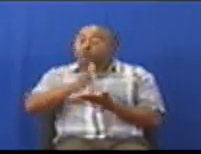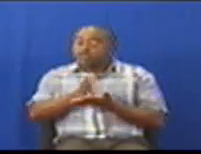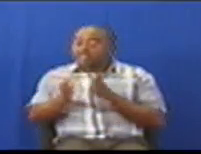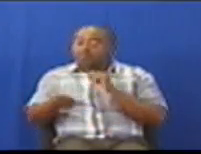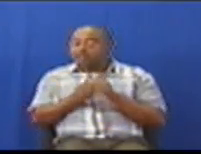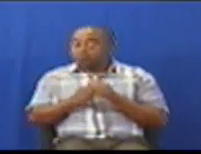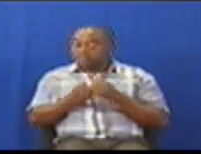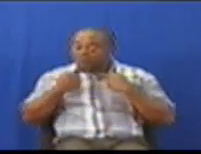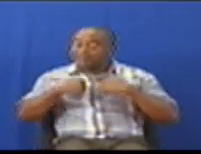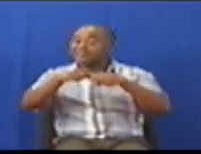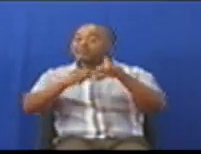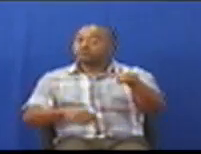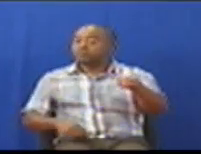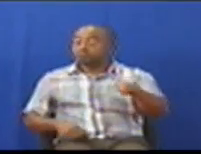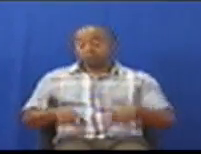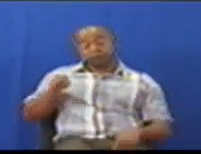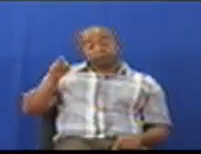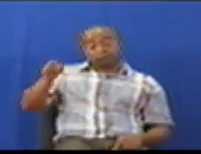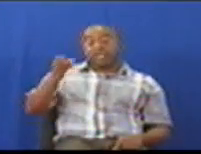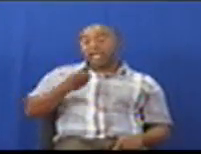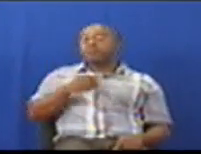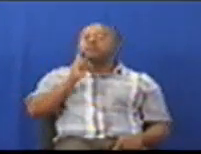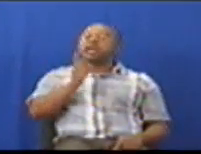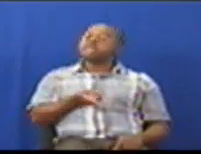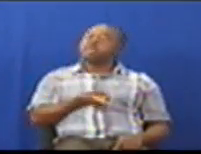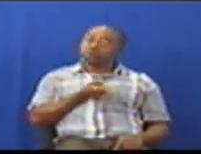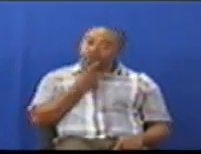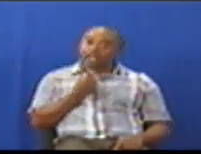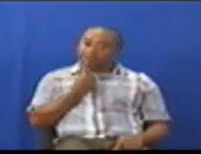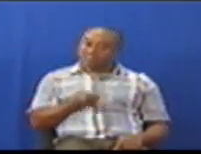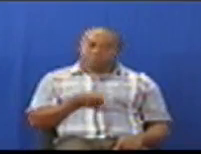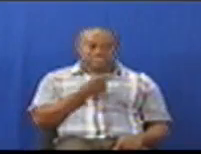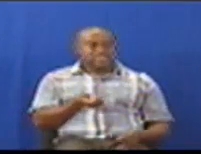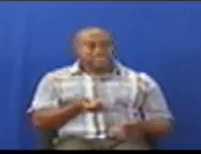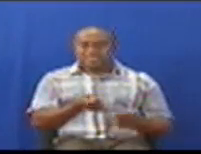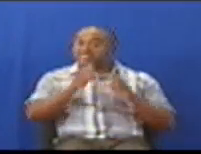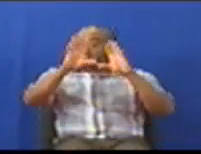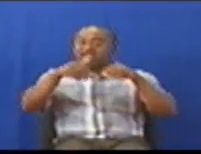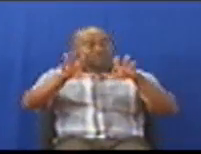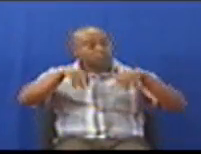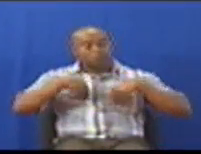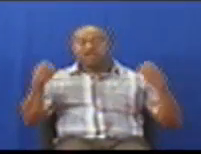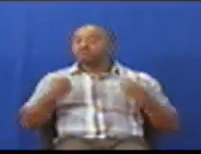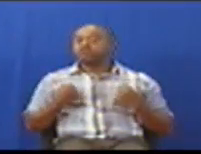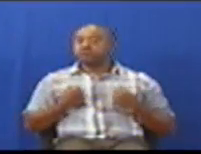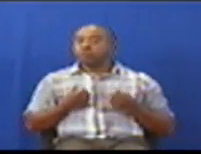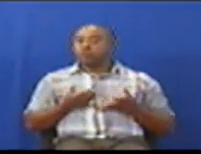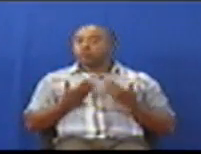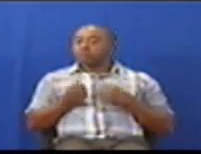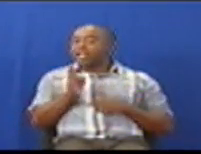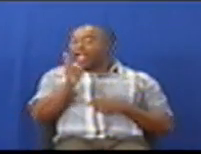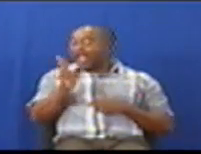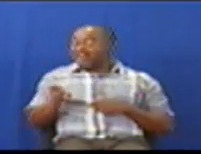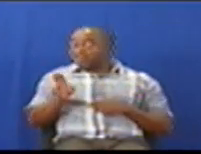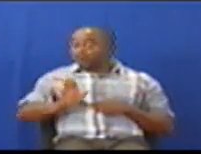yanavyokwenda, jibu lake lilikuwa ni kwamba hapokee hiyo taarifa na kwamba halmashauri ya